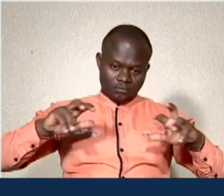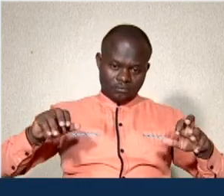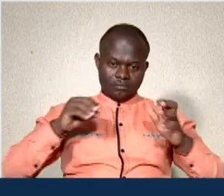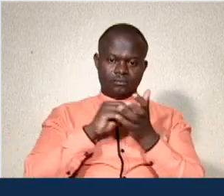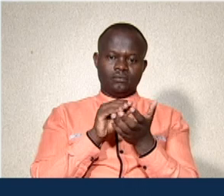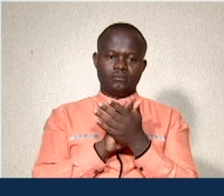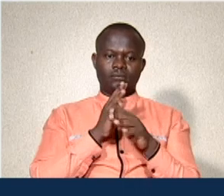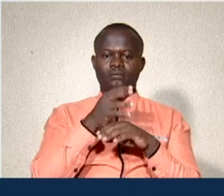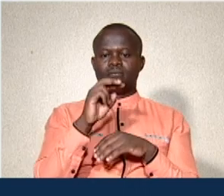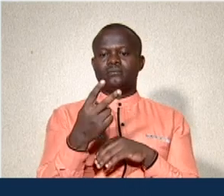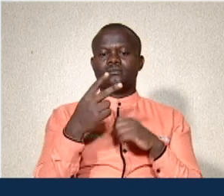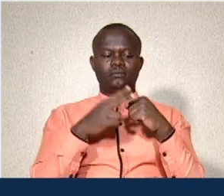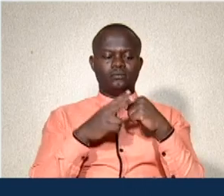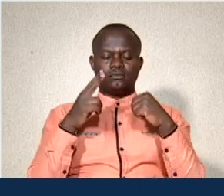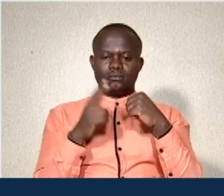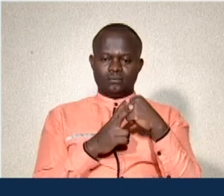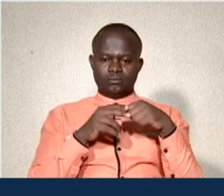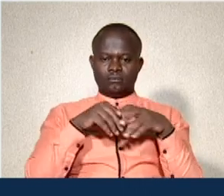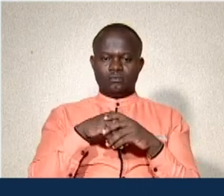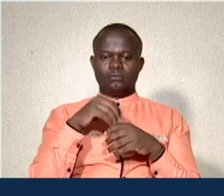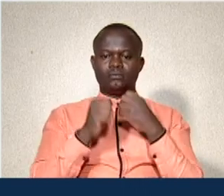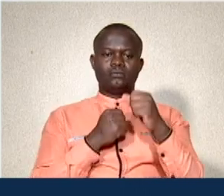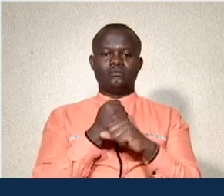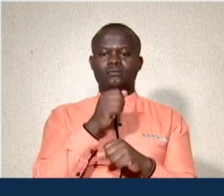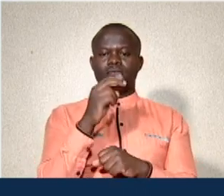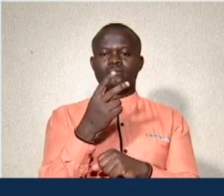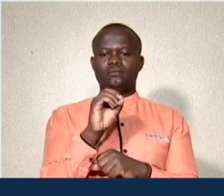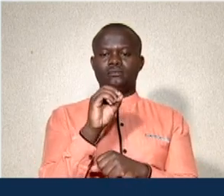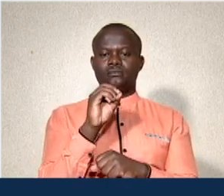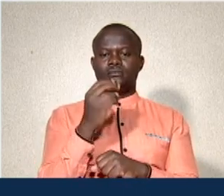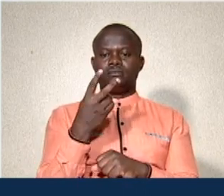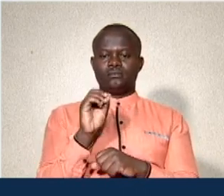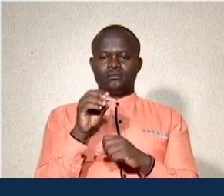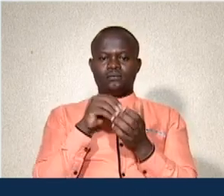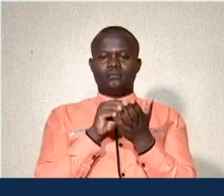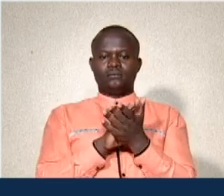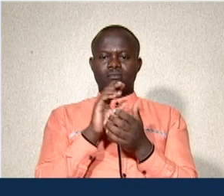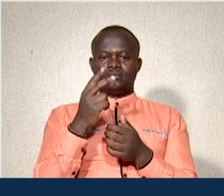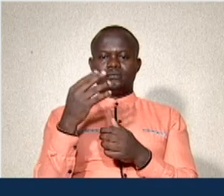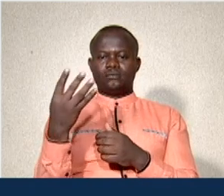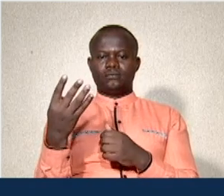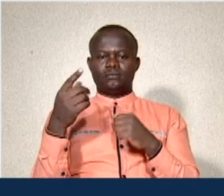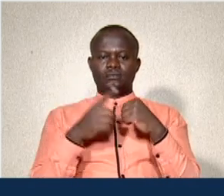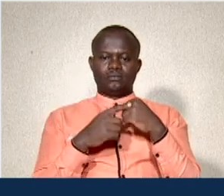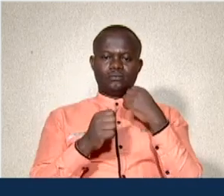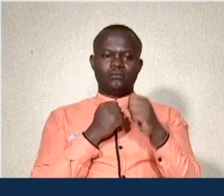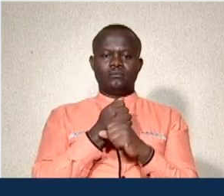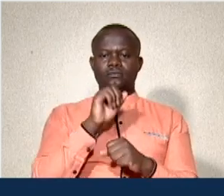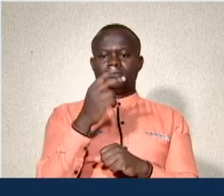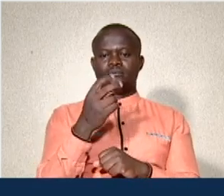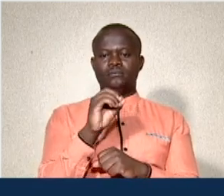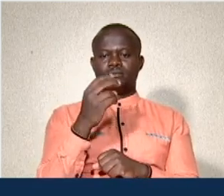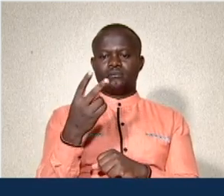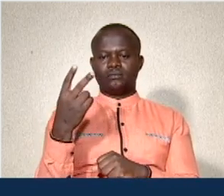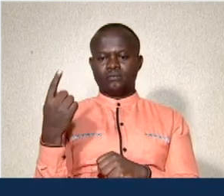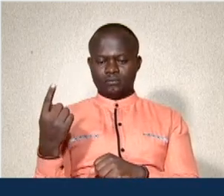amadosiye 277 muri 2020 dosiye 246 mu mwaka